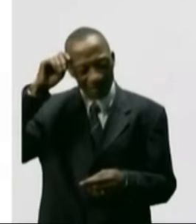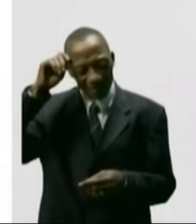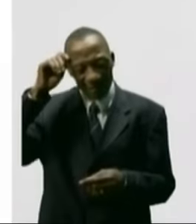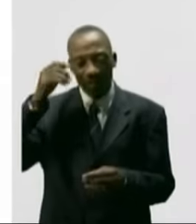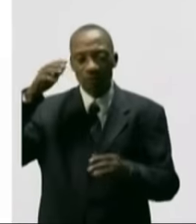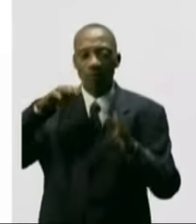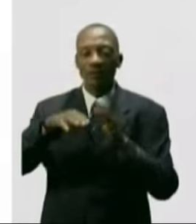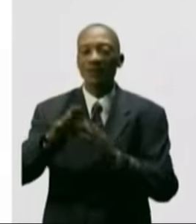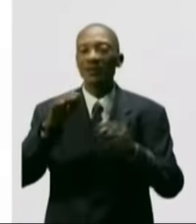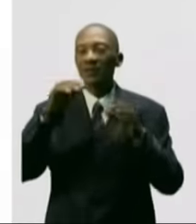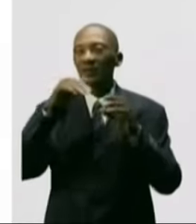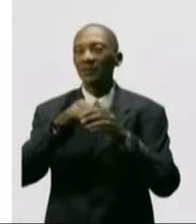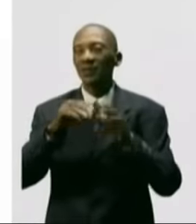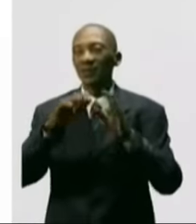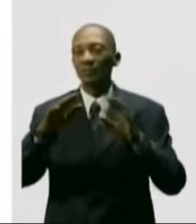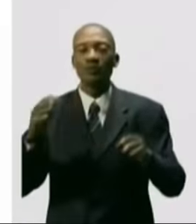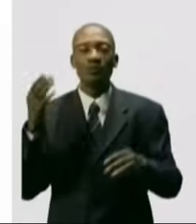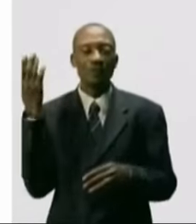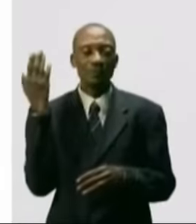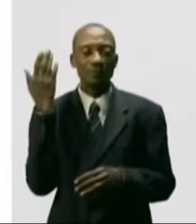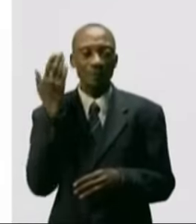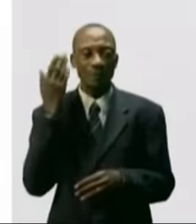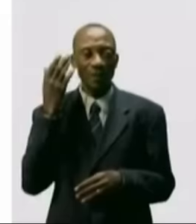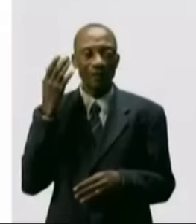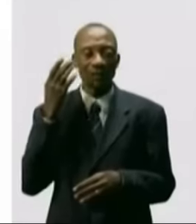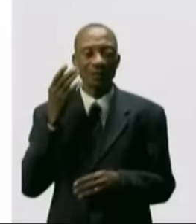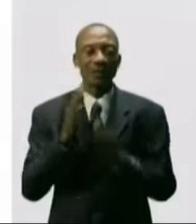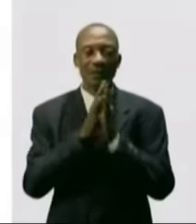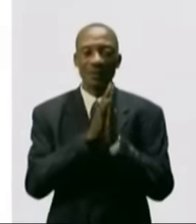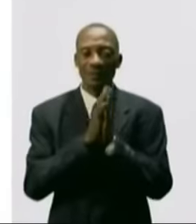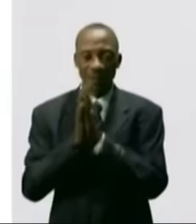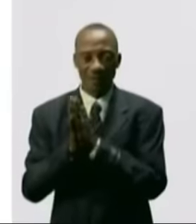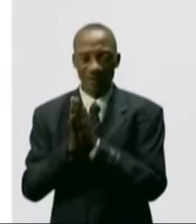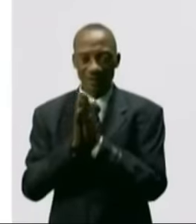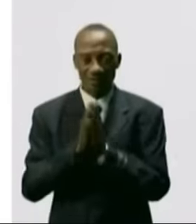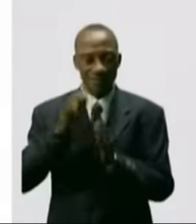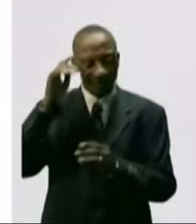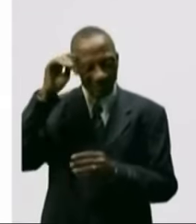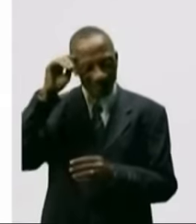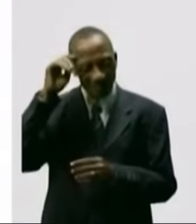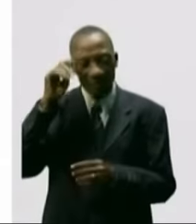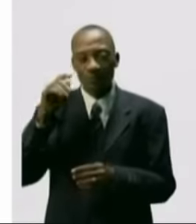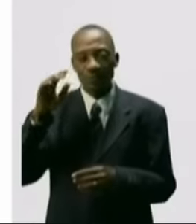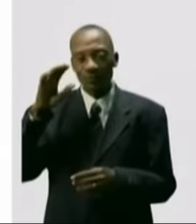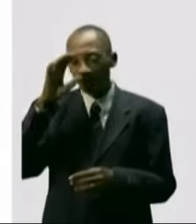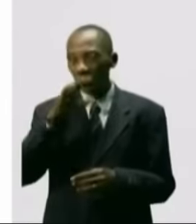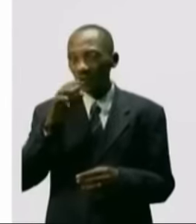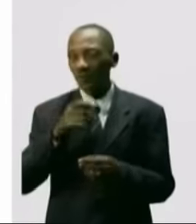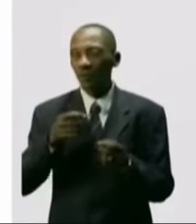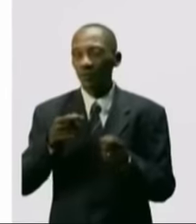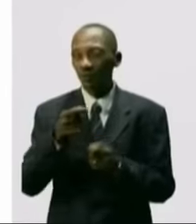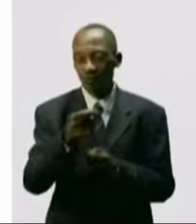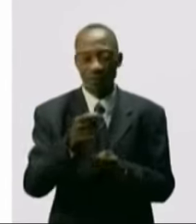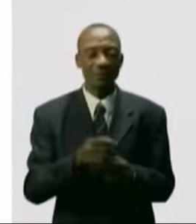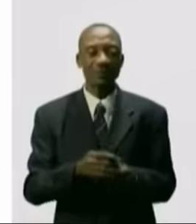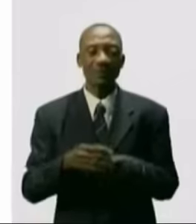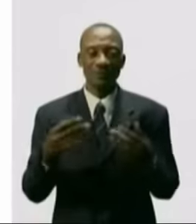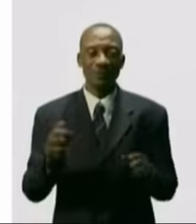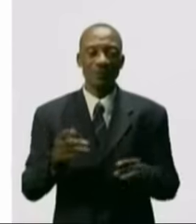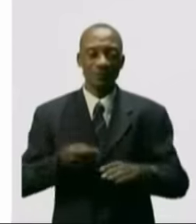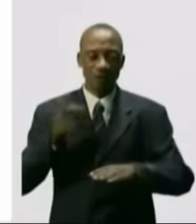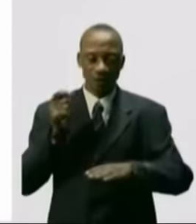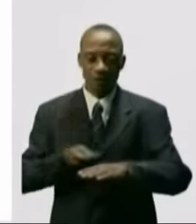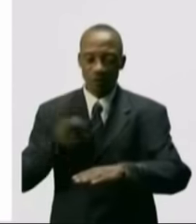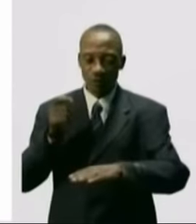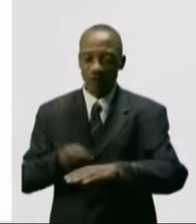de 11 ans à l'endroit du pasteur Pierre Kassongo et de son beau-père Daniel Nzuzi Mabiala. Les deux incriminés